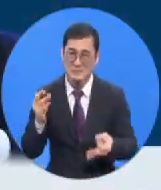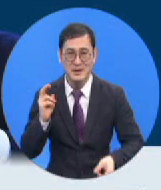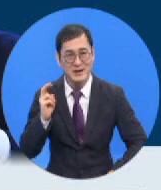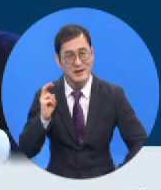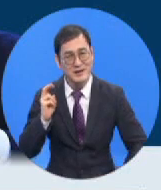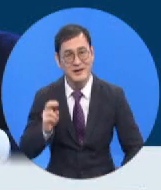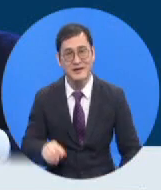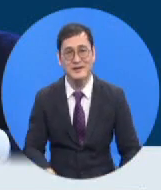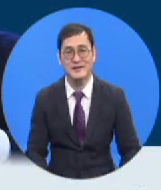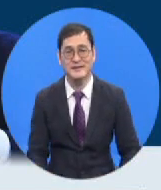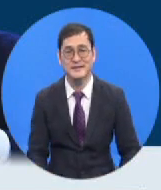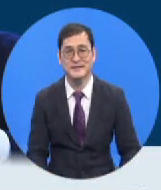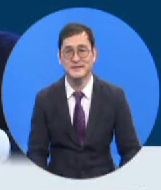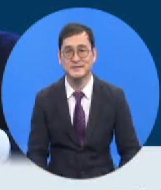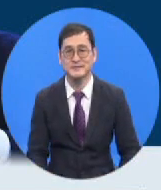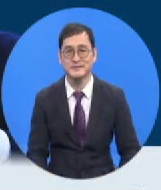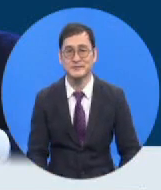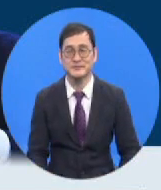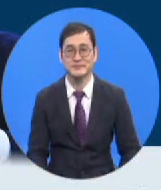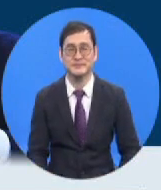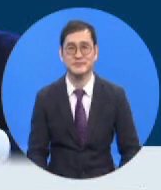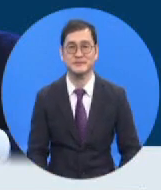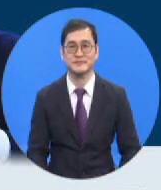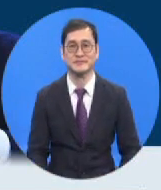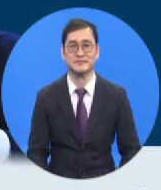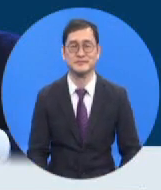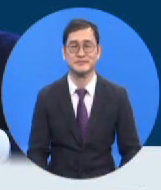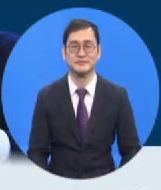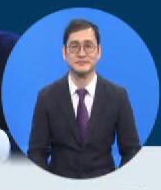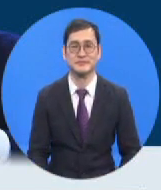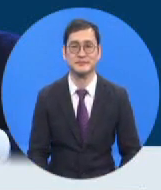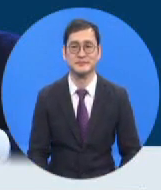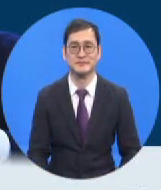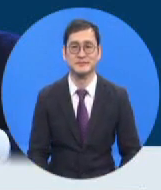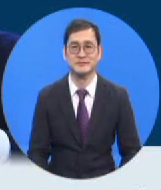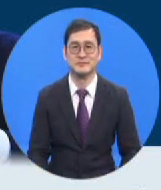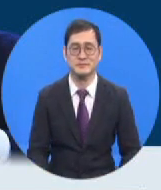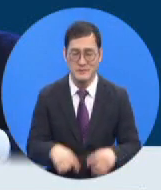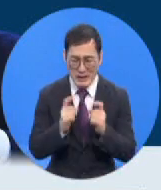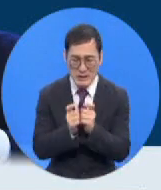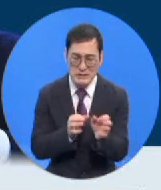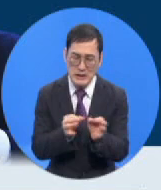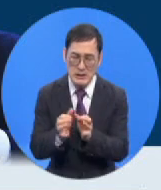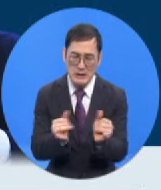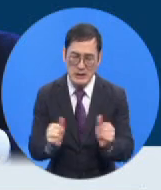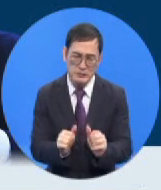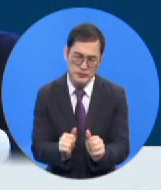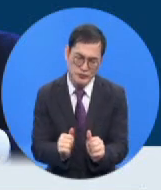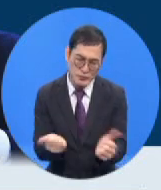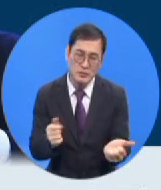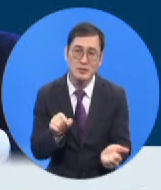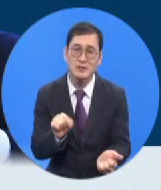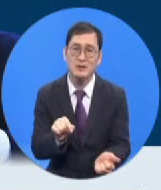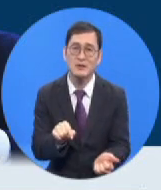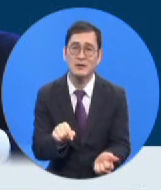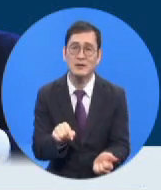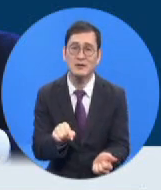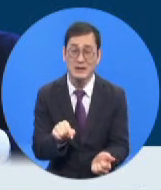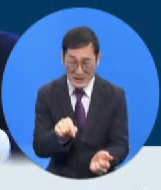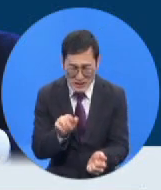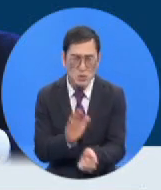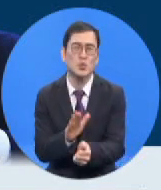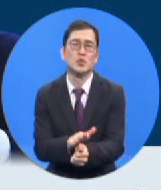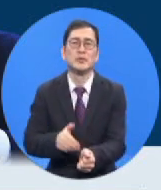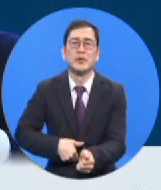코로나 상황 속에서 어렵고 힘들어서 오늘 하루하루를 견디기 힘든 자영업자 소상공인들한테 도움을